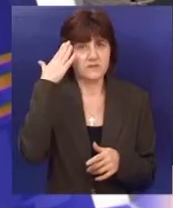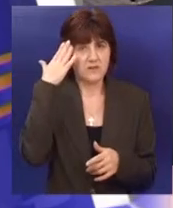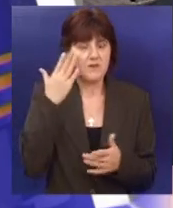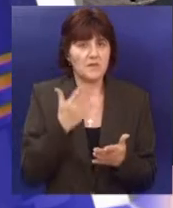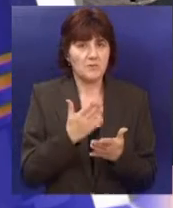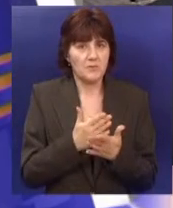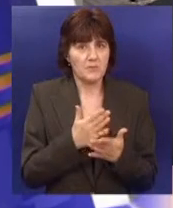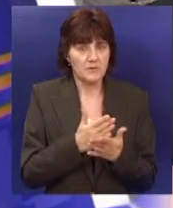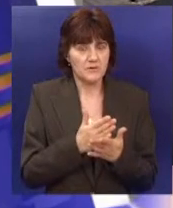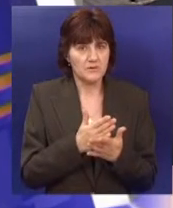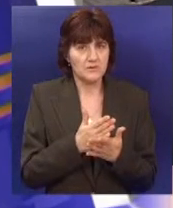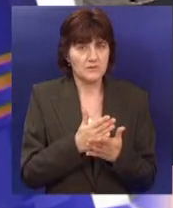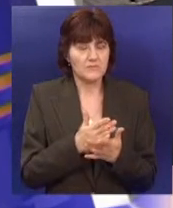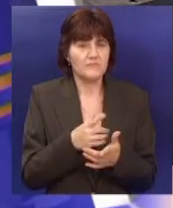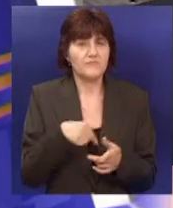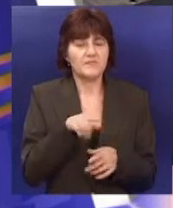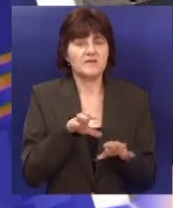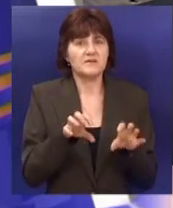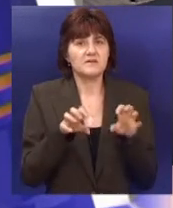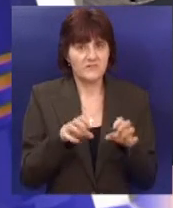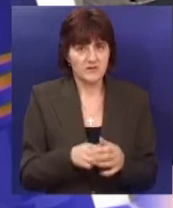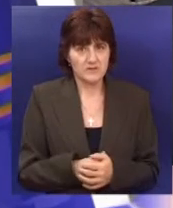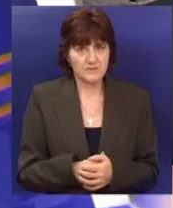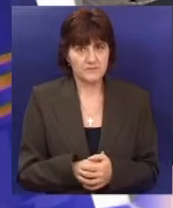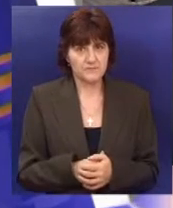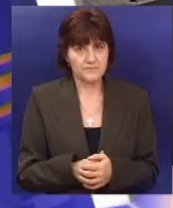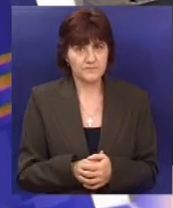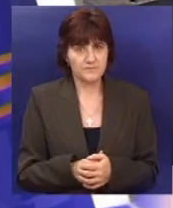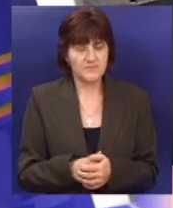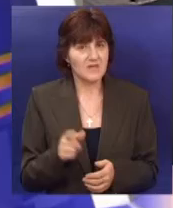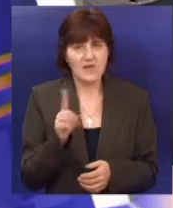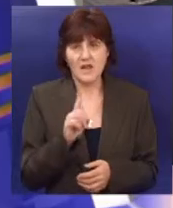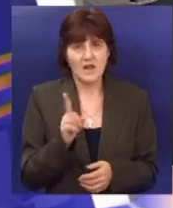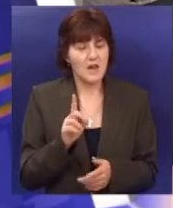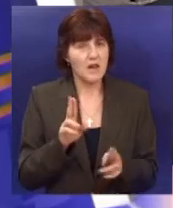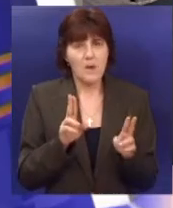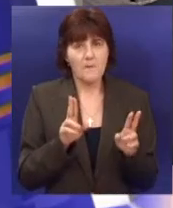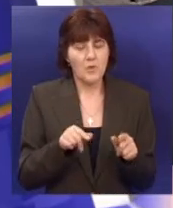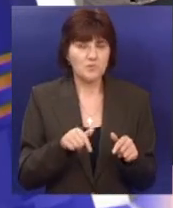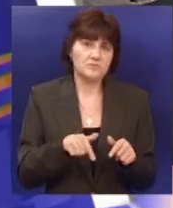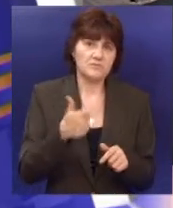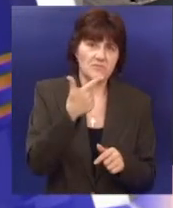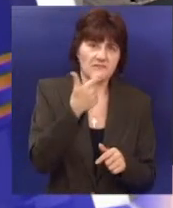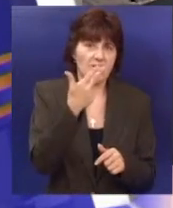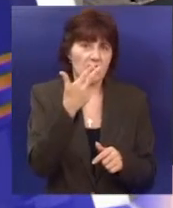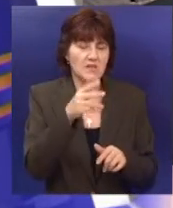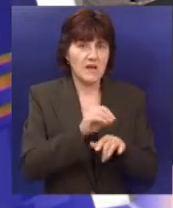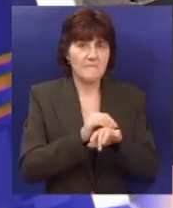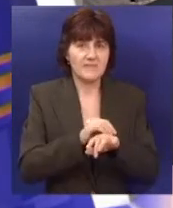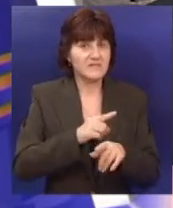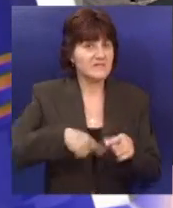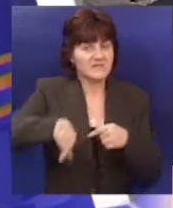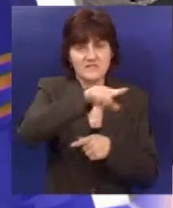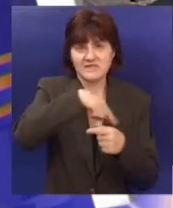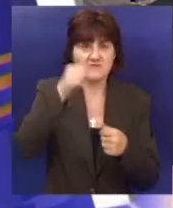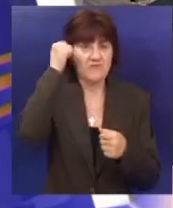nadam da će naši sugrađani shvatiti da nije moguće baš u ovih dva do tri meseca